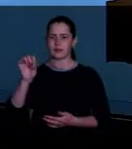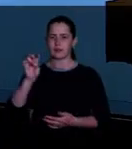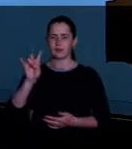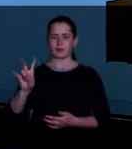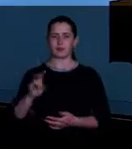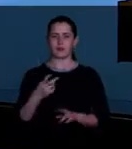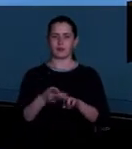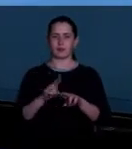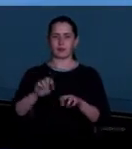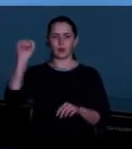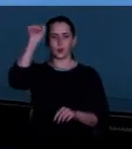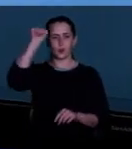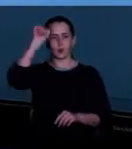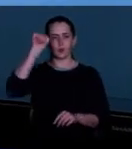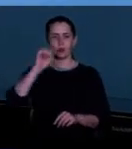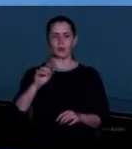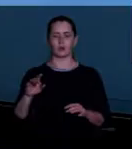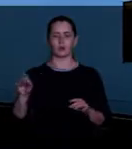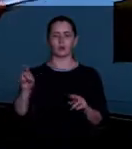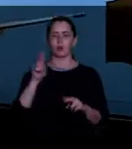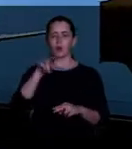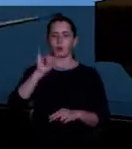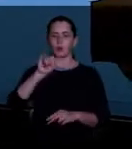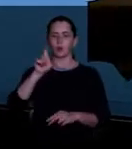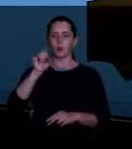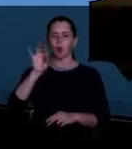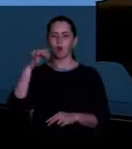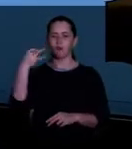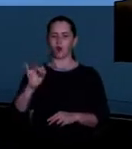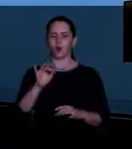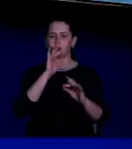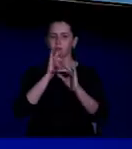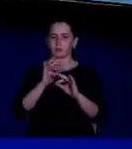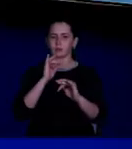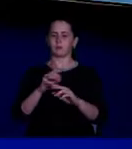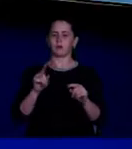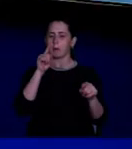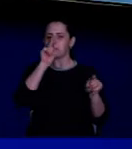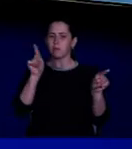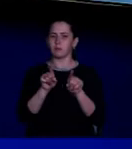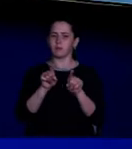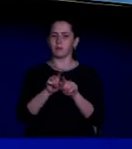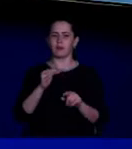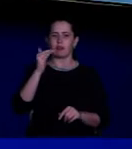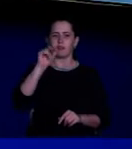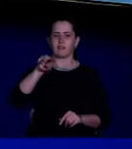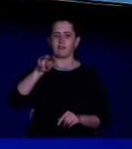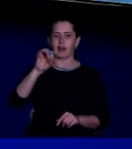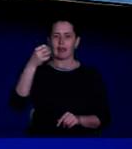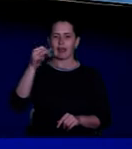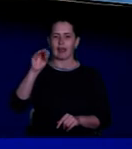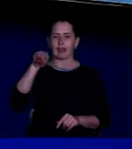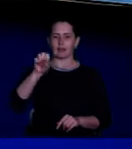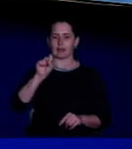Най – это узбекский духовой инструмент, по форме и звучанию напоминает флейту.